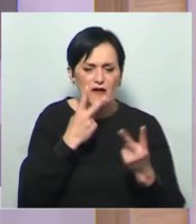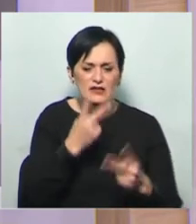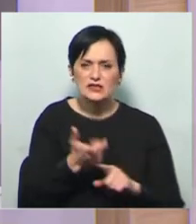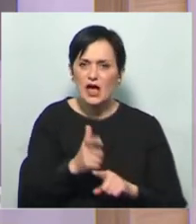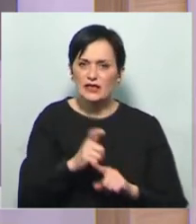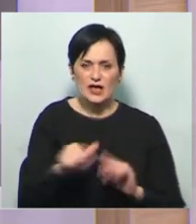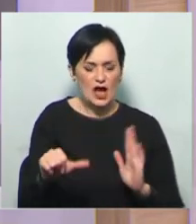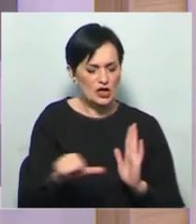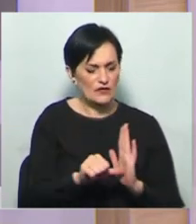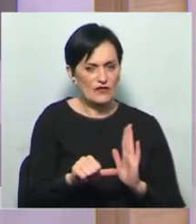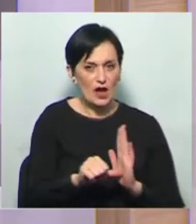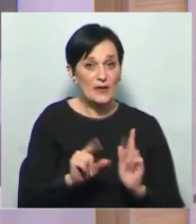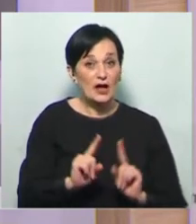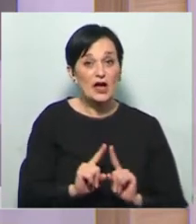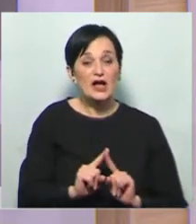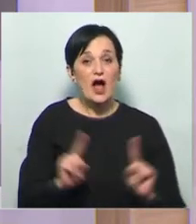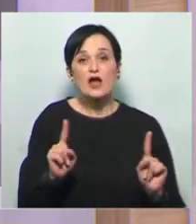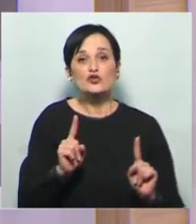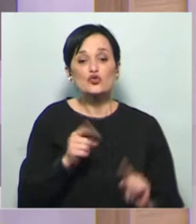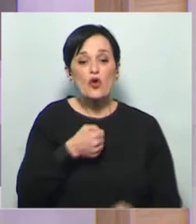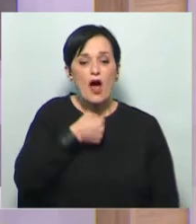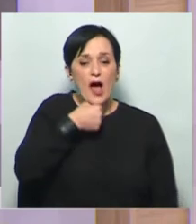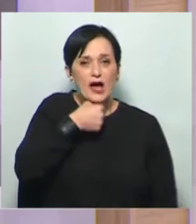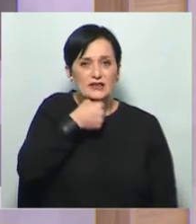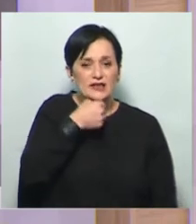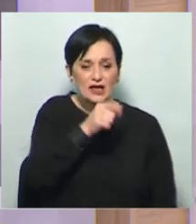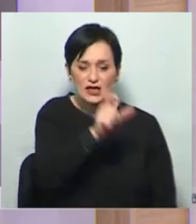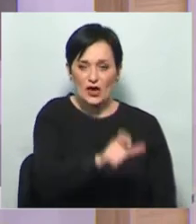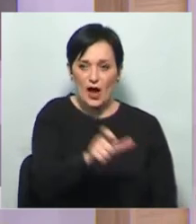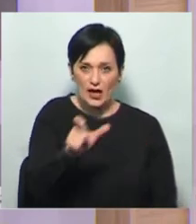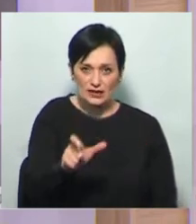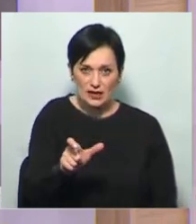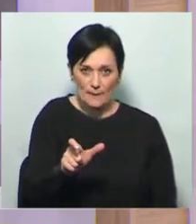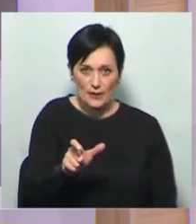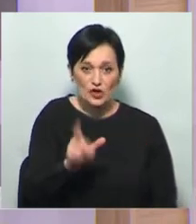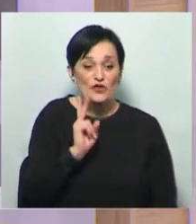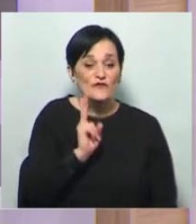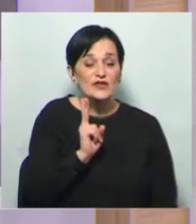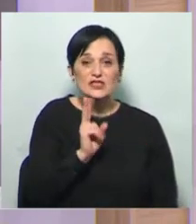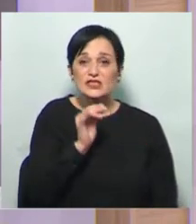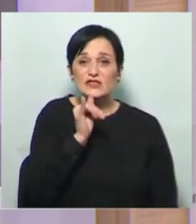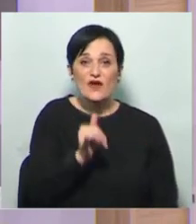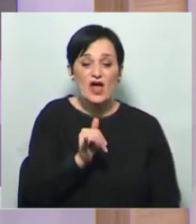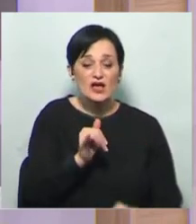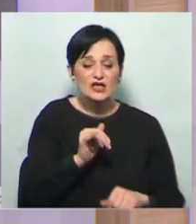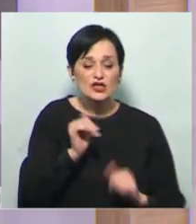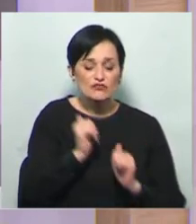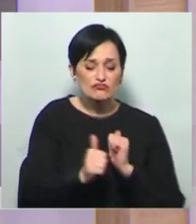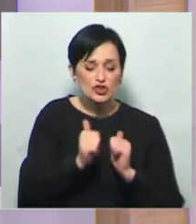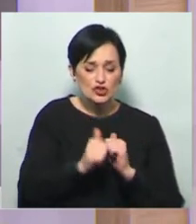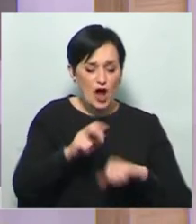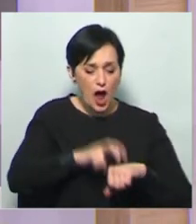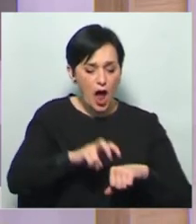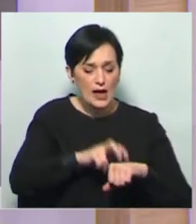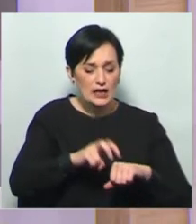გვეხმარებით, განსაკუთრებით ასაკიან ადამიანებს, რომლებიც ვერ ახერხებენ ხშირად ეკიმთან მისვლას